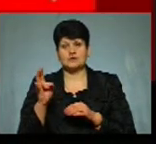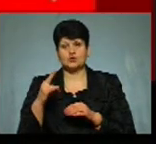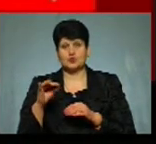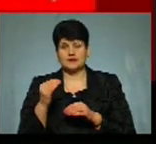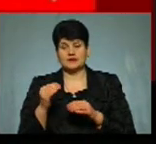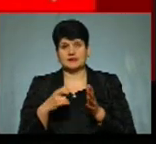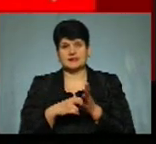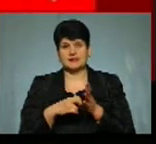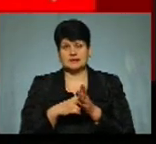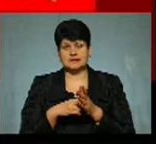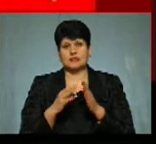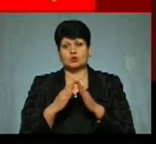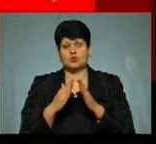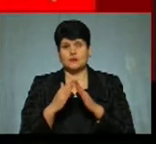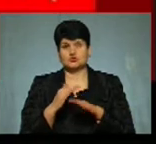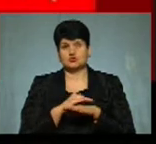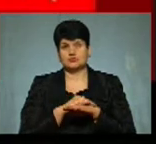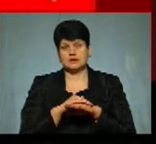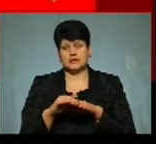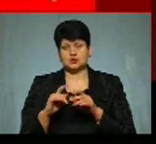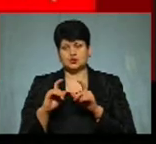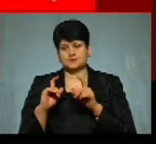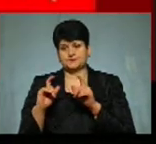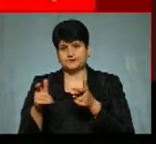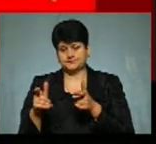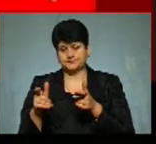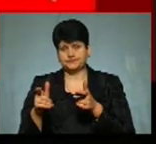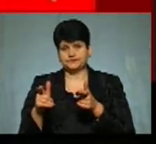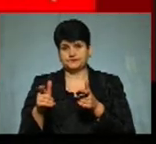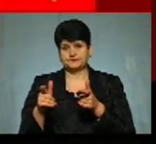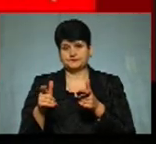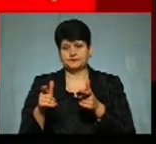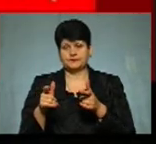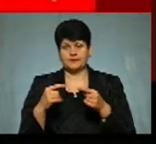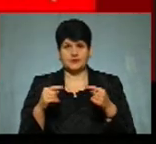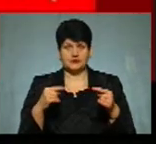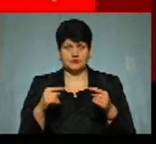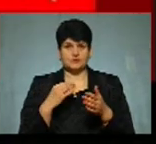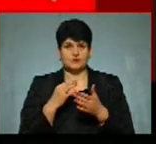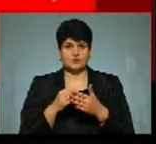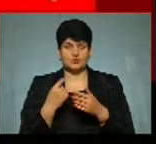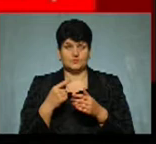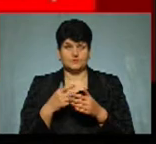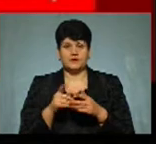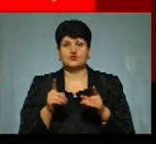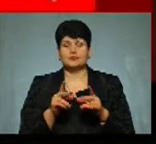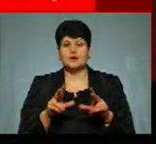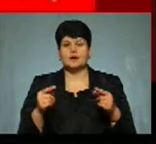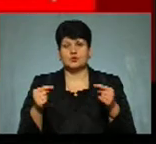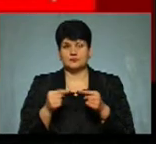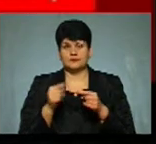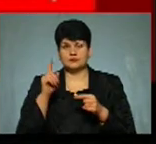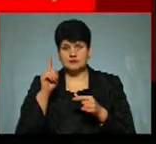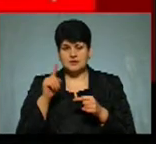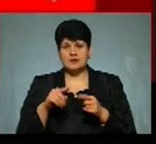примірник постанови на домашнього, по місцю реєстрації власника транспортного засобу чи іншої відповідальної особи. Щоб вже гарантовано знати, так, що